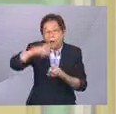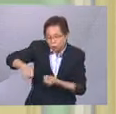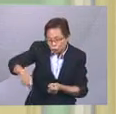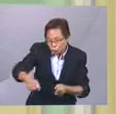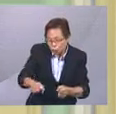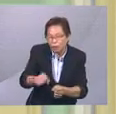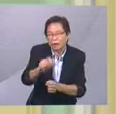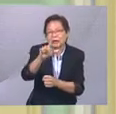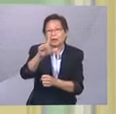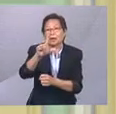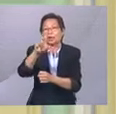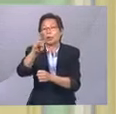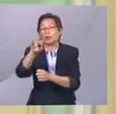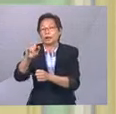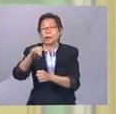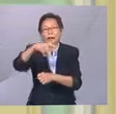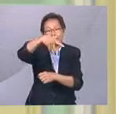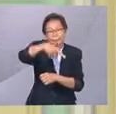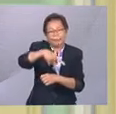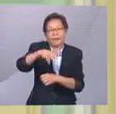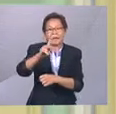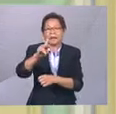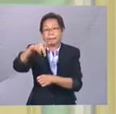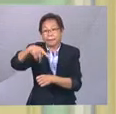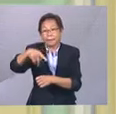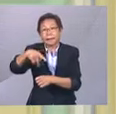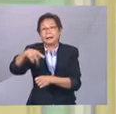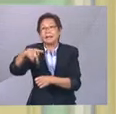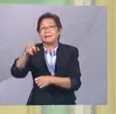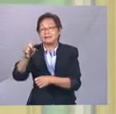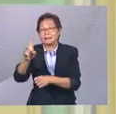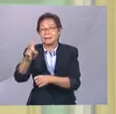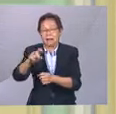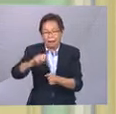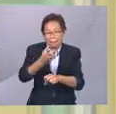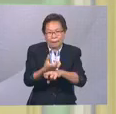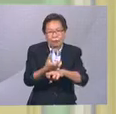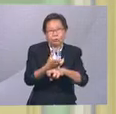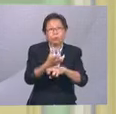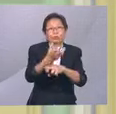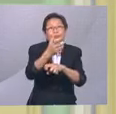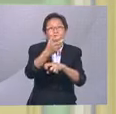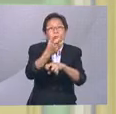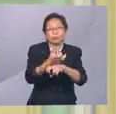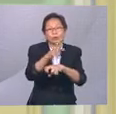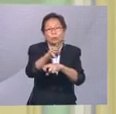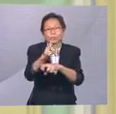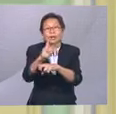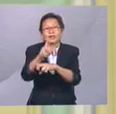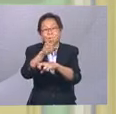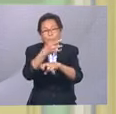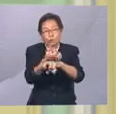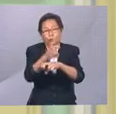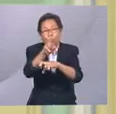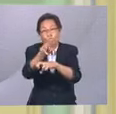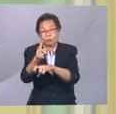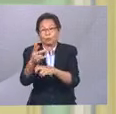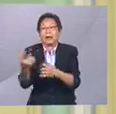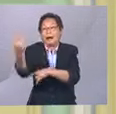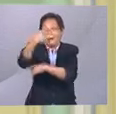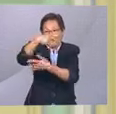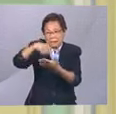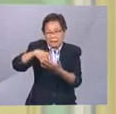yaitu dipikir PD batu do1 hingga 23 Sungai Wulan hal ini merupakan